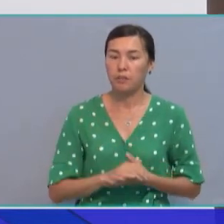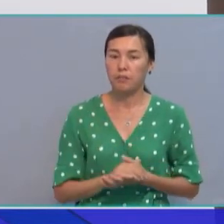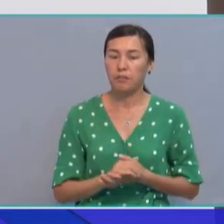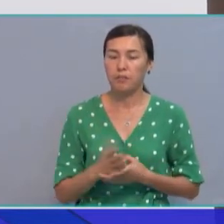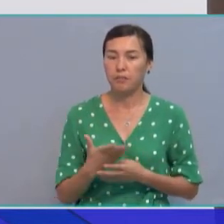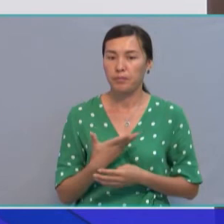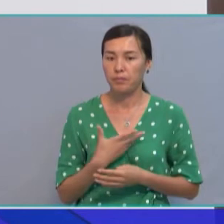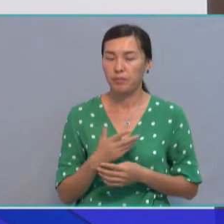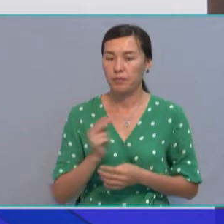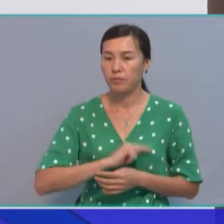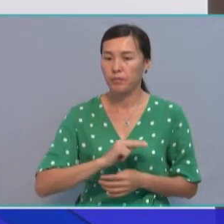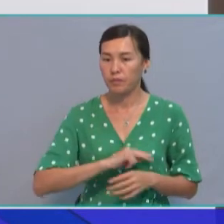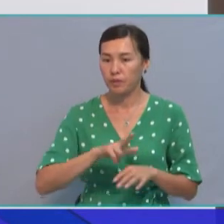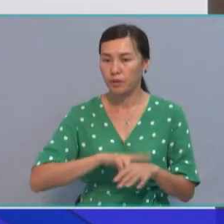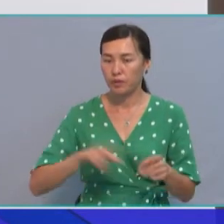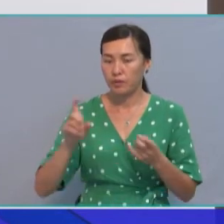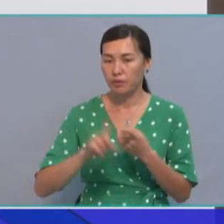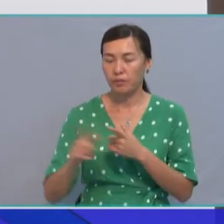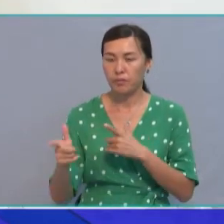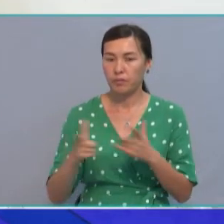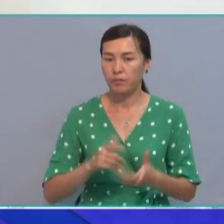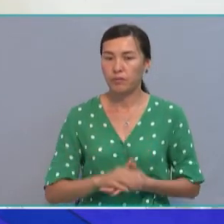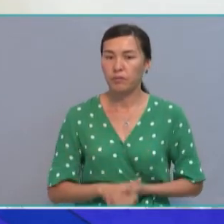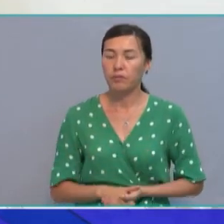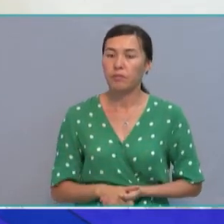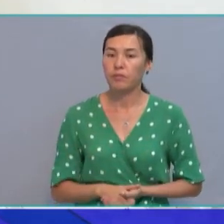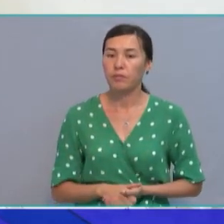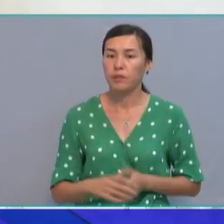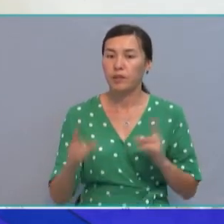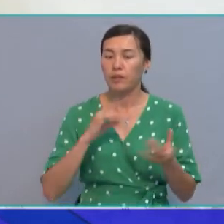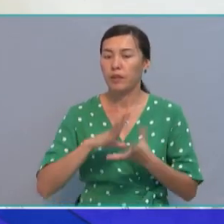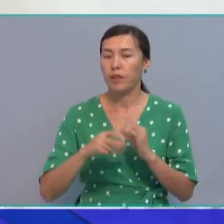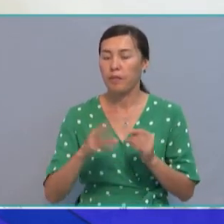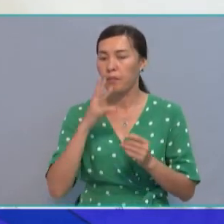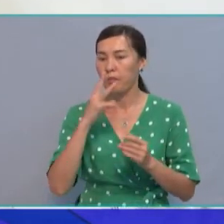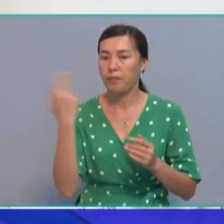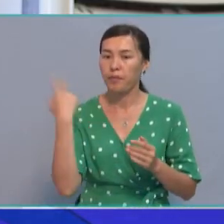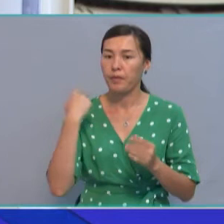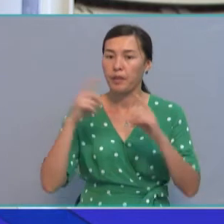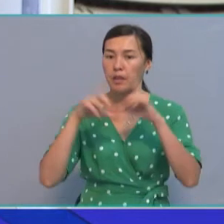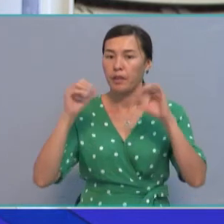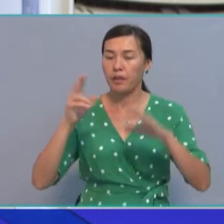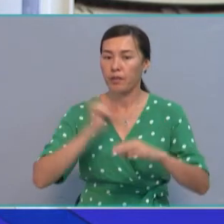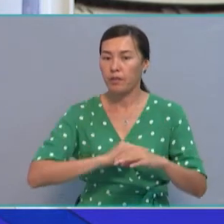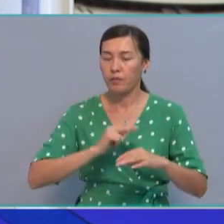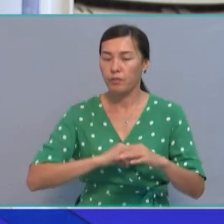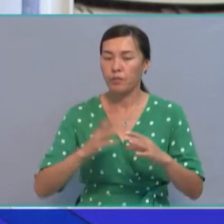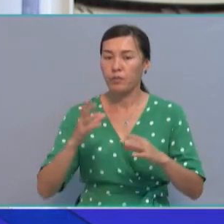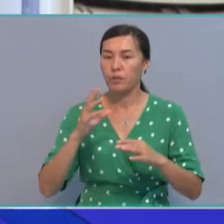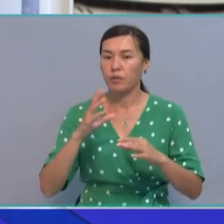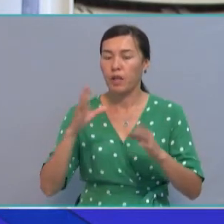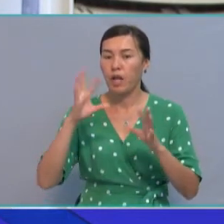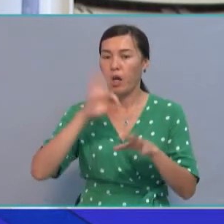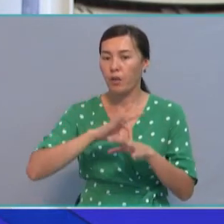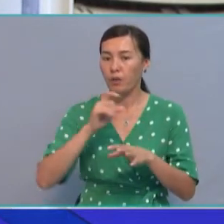Оны біздің еңбек инспекциясы мониторинг жасап жүргізеді. Сондай-ақ жиын барысында жалақы қарызы бар мекемелермен жұмыс барысында өндірістік